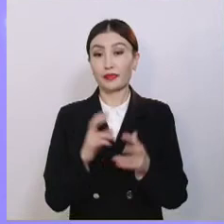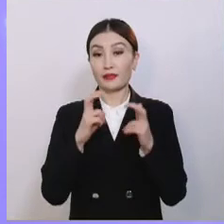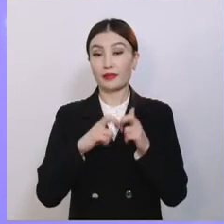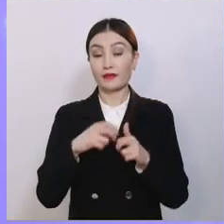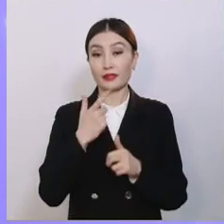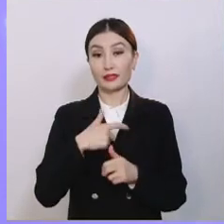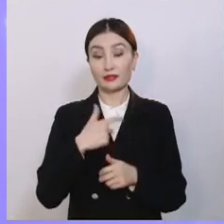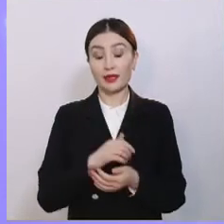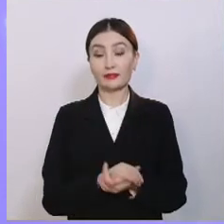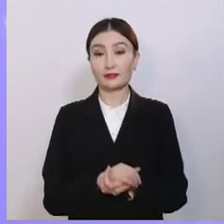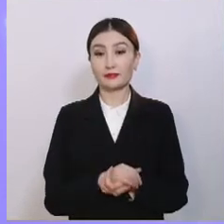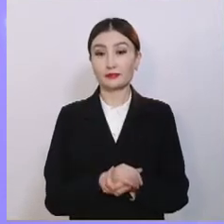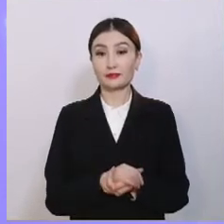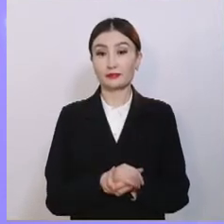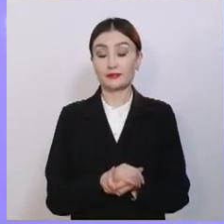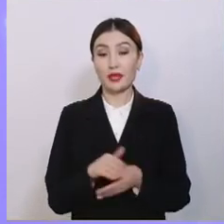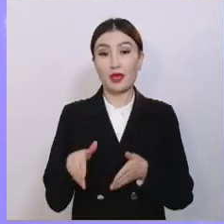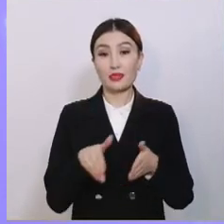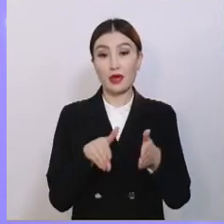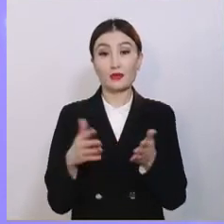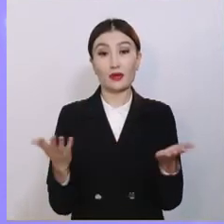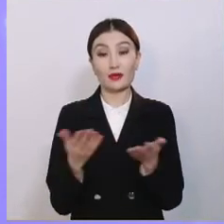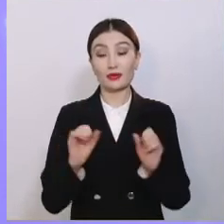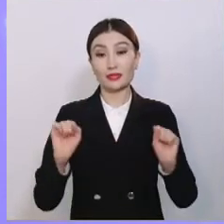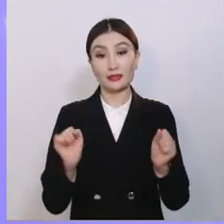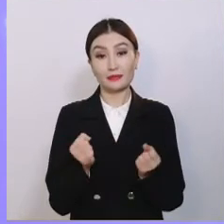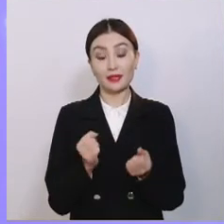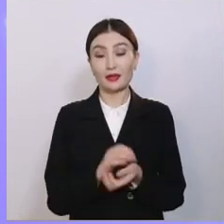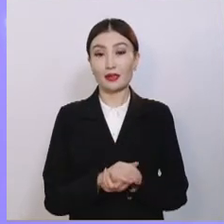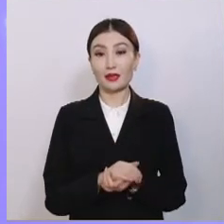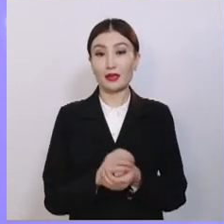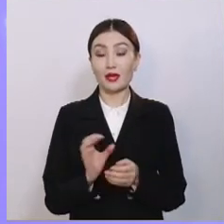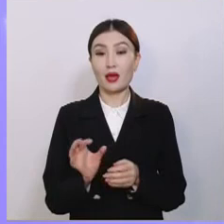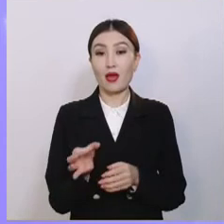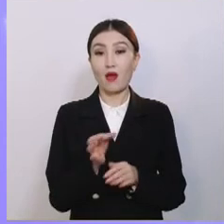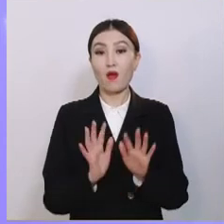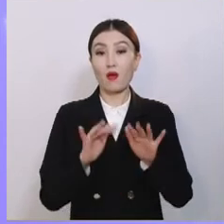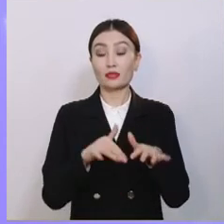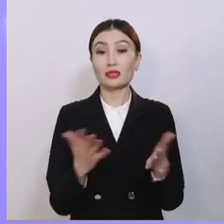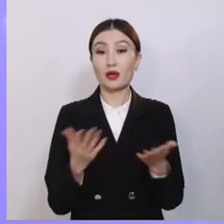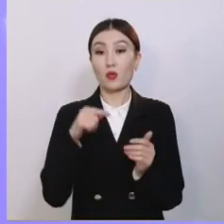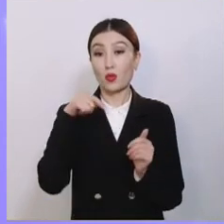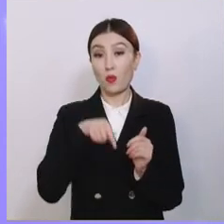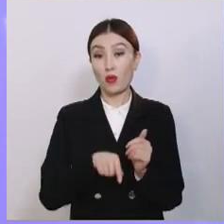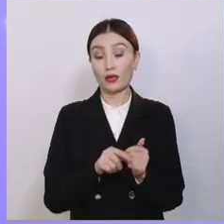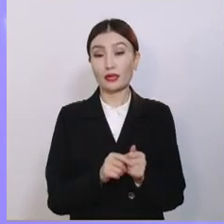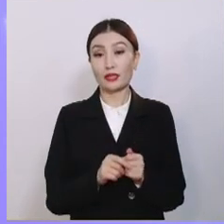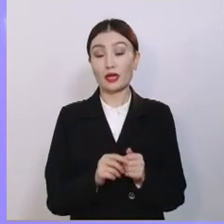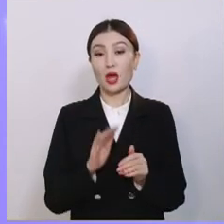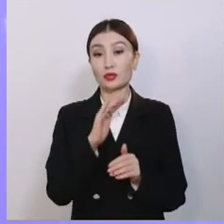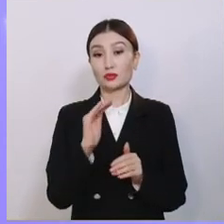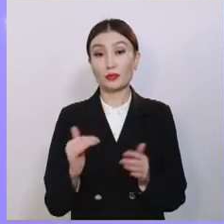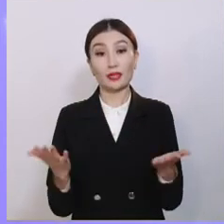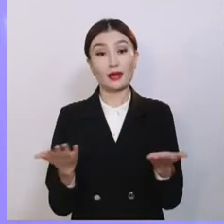Проверьте себя. Дорога какая? Зимняя. Озеро какое? Глубокое.